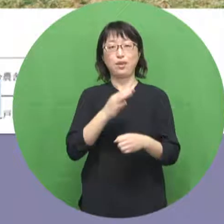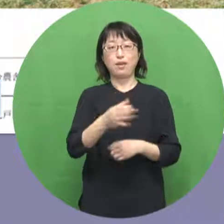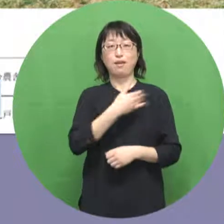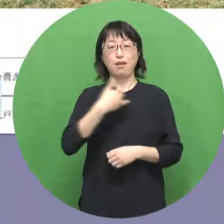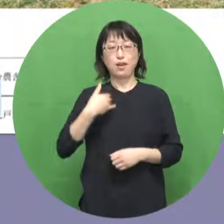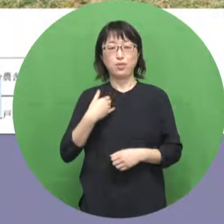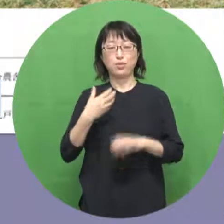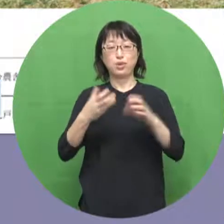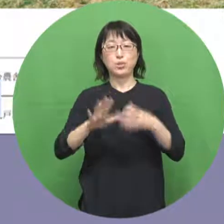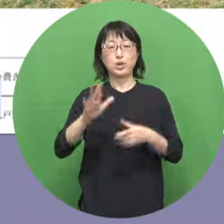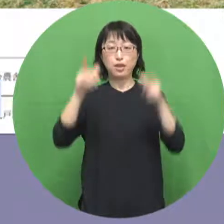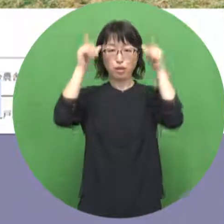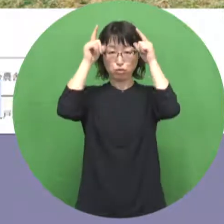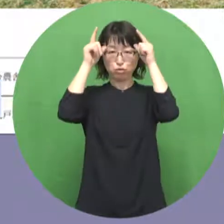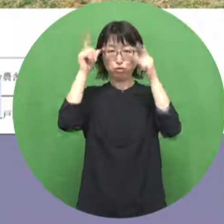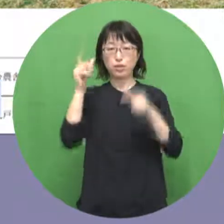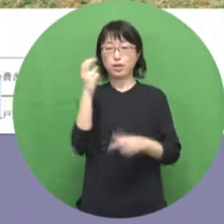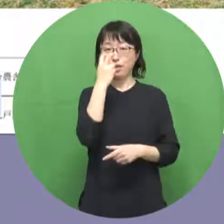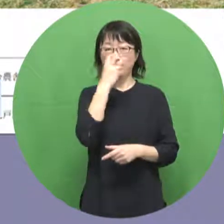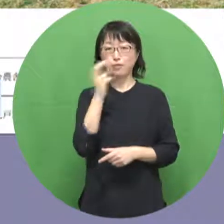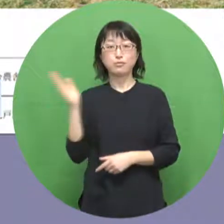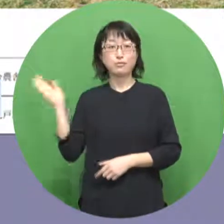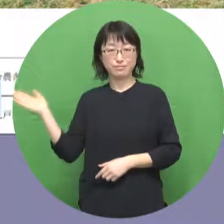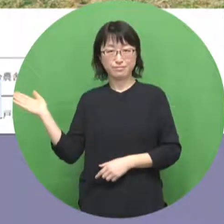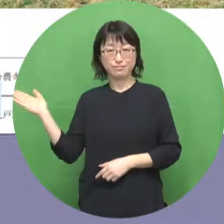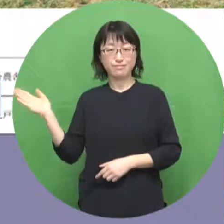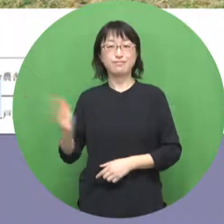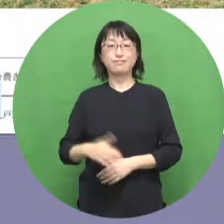ットで買える岩手牛で検索ください。